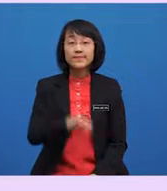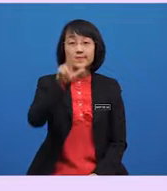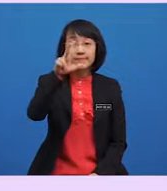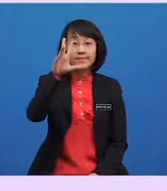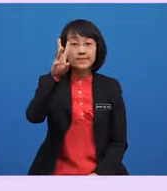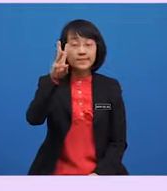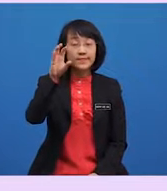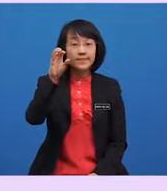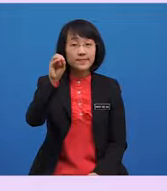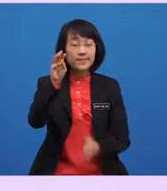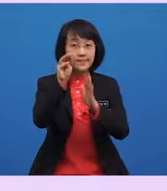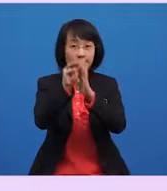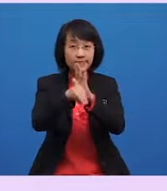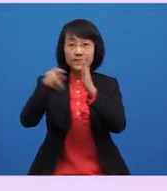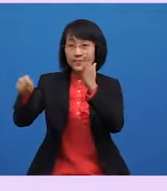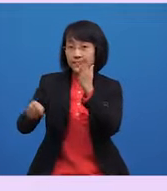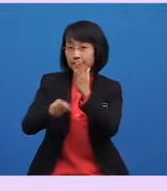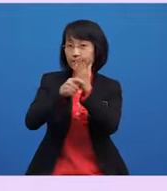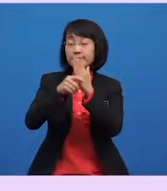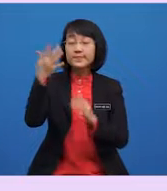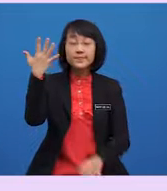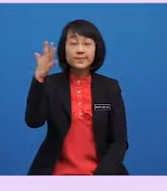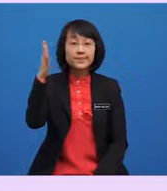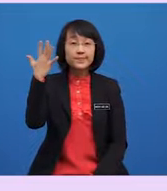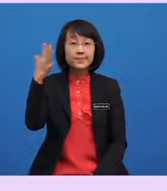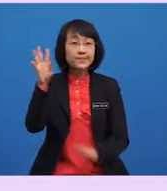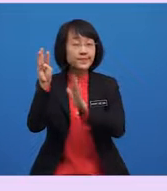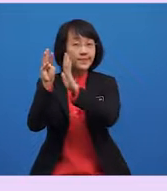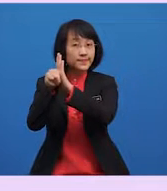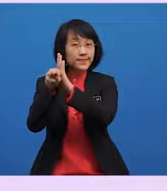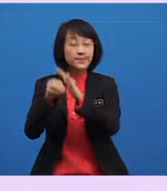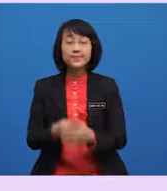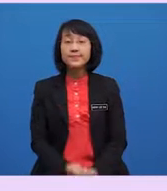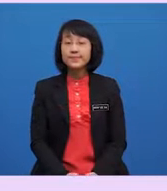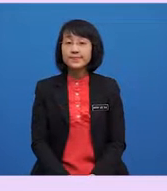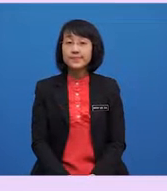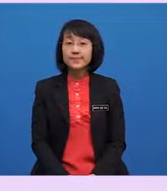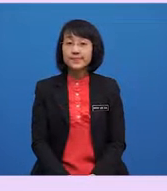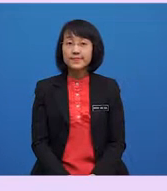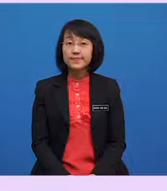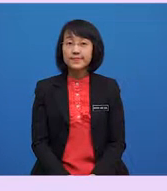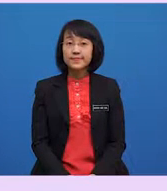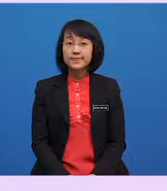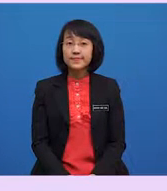360 minit tambah 15 minit sama dengan